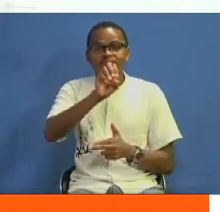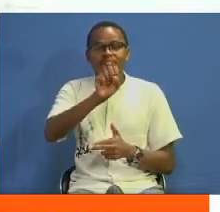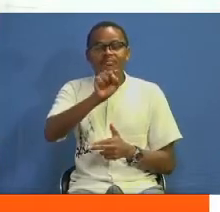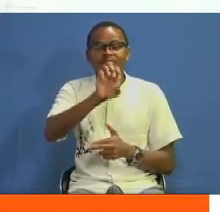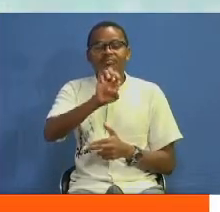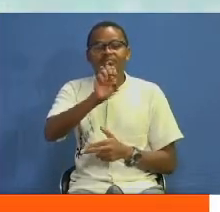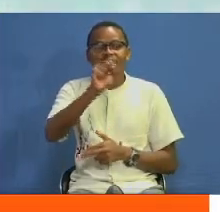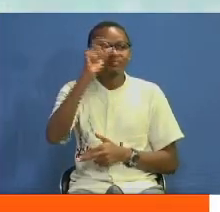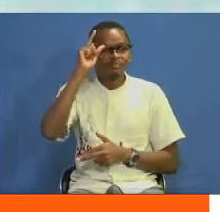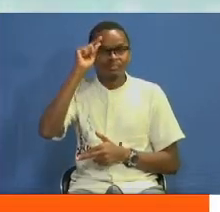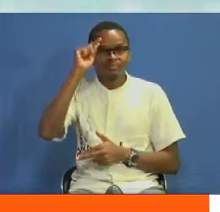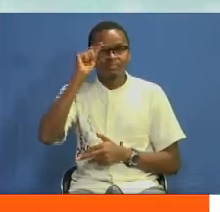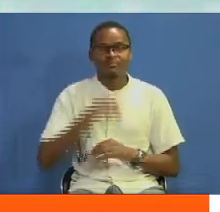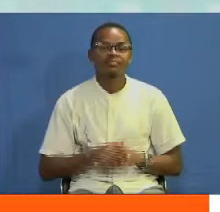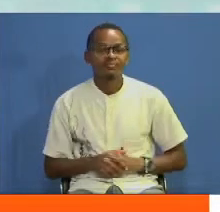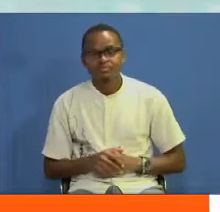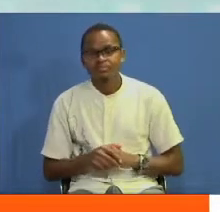Gitonga.